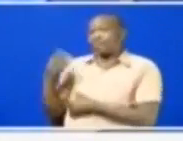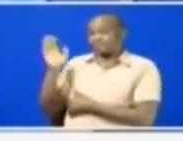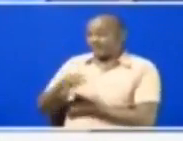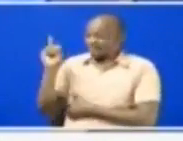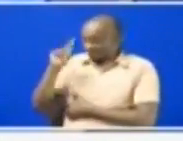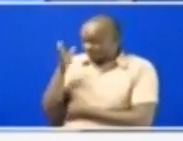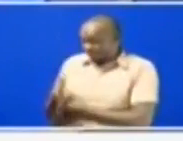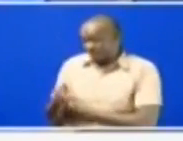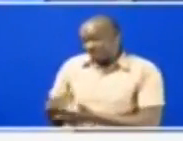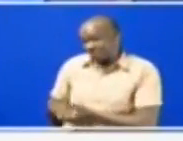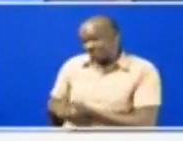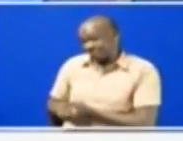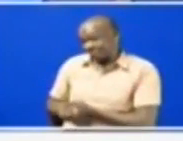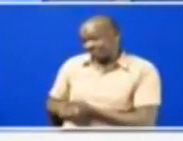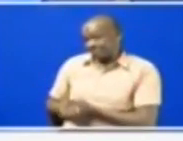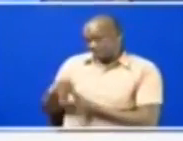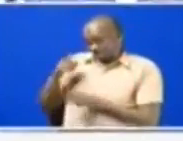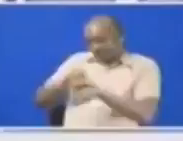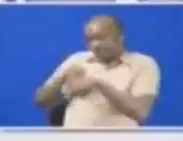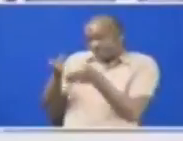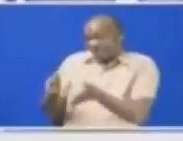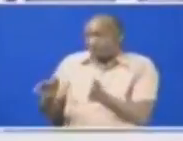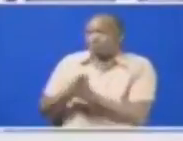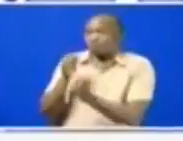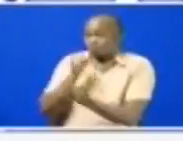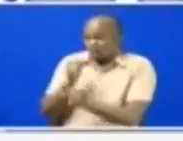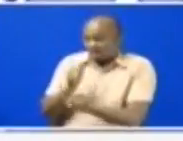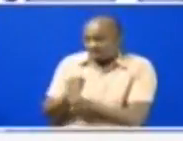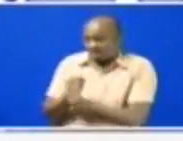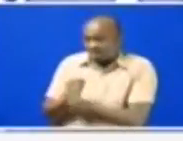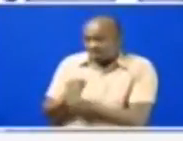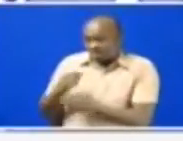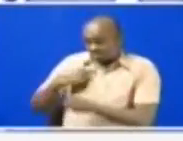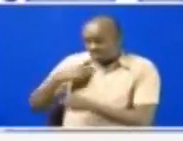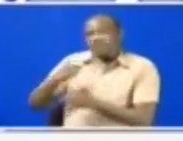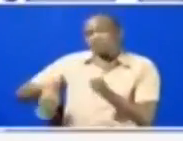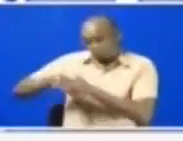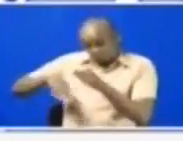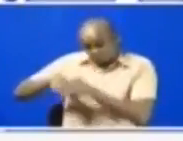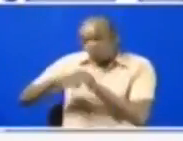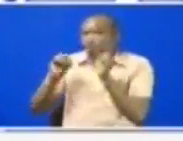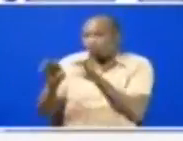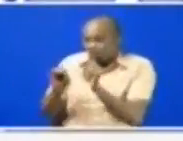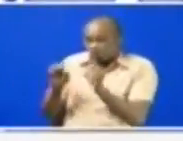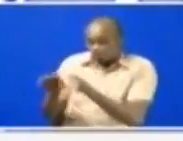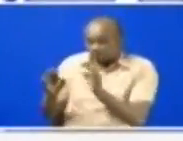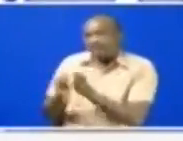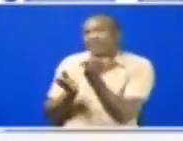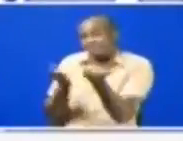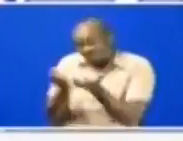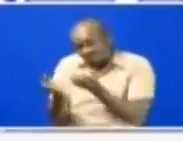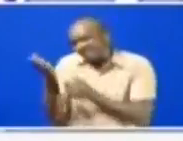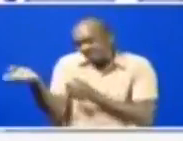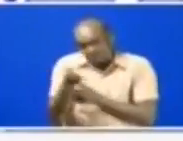niko Nairobi tu hapa hivi. Yeah, at the moment tunafanya mambo, tunaendelea na mambo ya kandanda, mambo ya coaching. Yeah, na tu